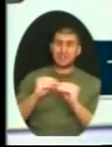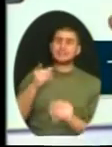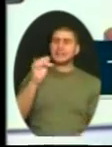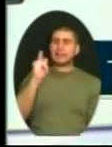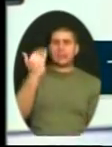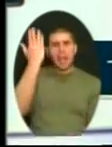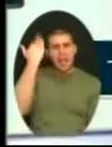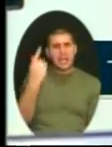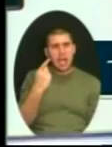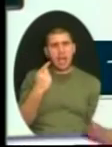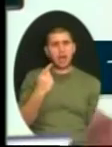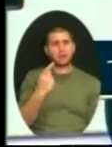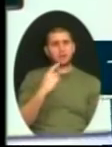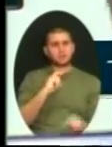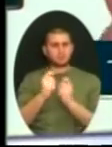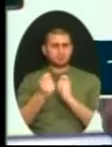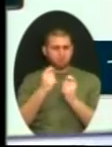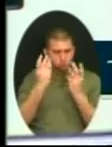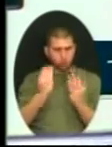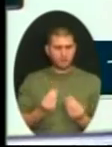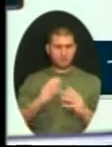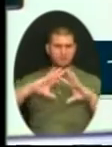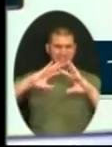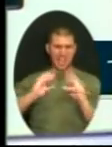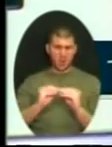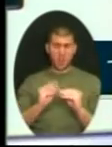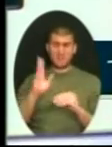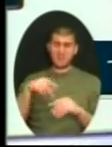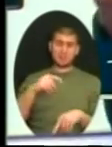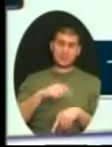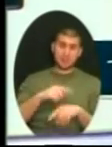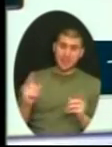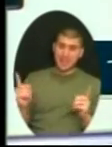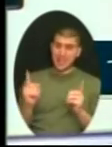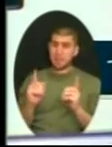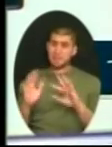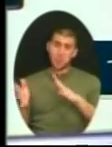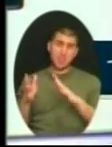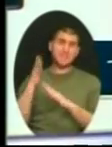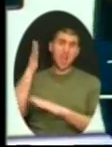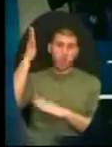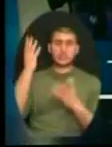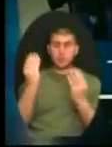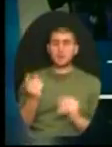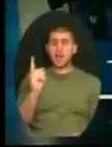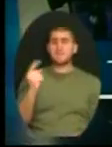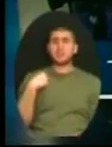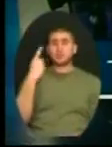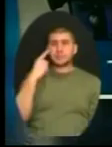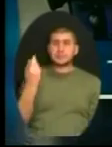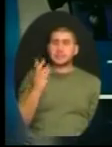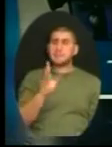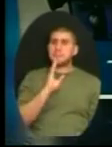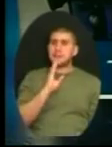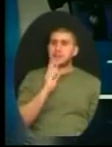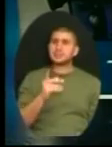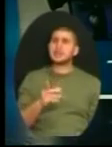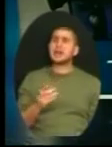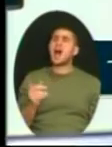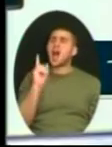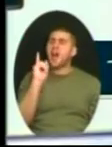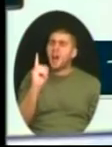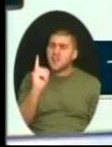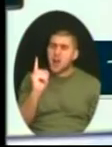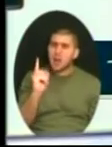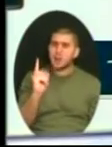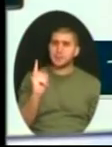זה כן הייתה הופעה טובה. באוברול שלה, ובטווח הבינוני, ואורך אנחנו נראה את זה. אבל בסדר, אז זה משהו רגיל, זה אוקיי. מכה קטנה בכנף רגיל.